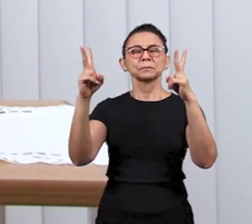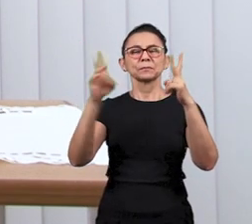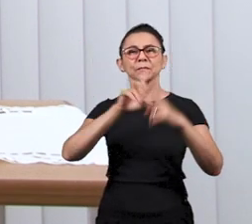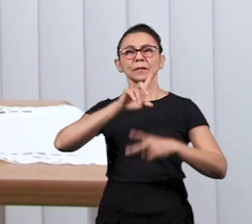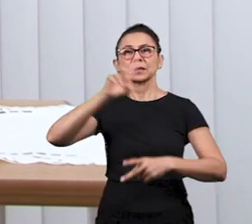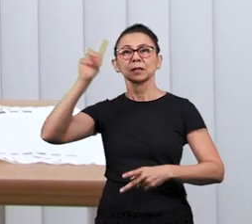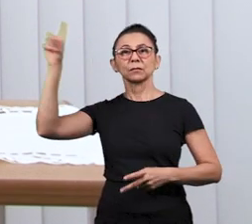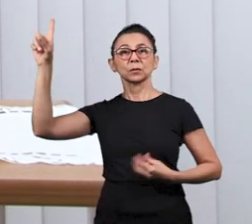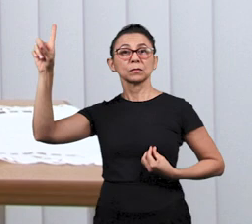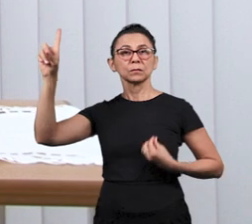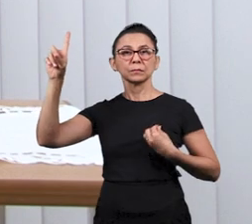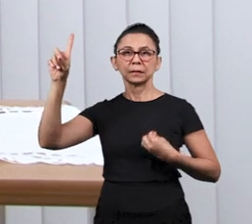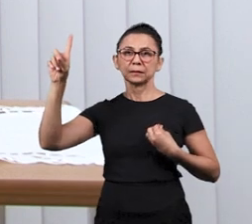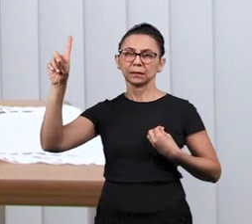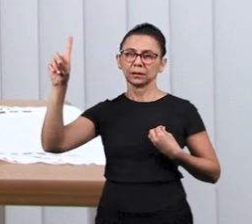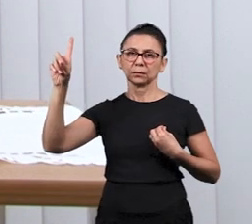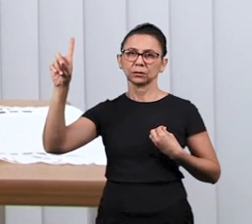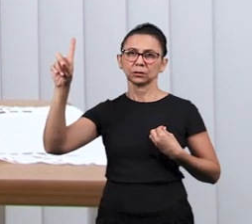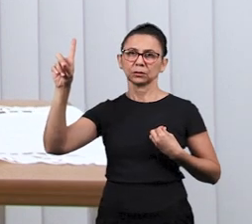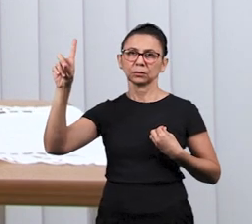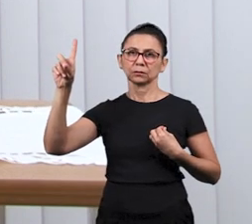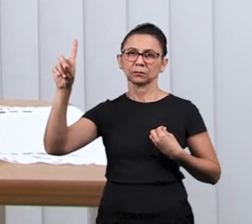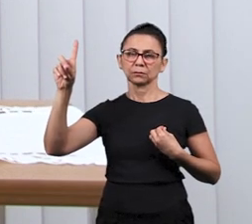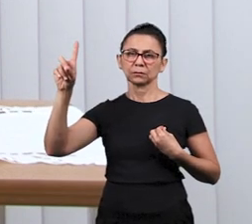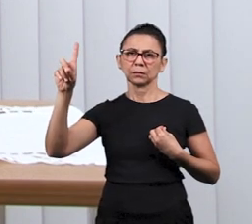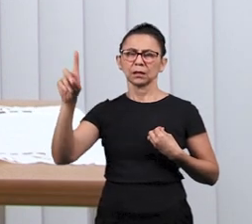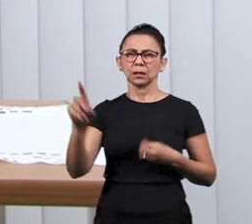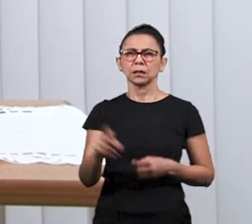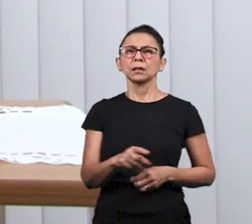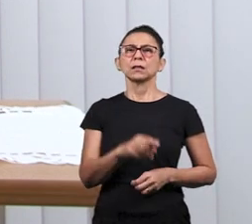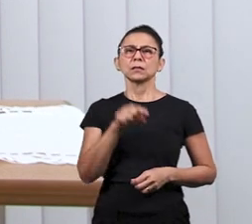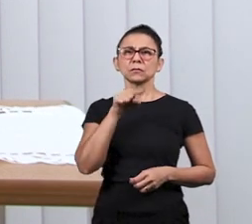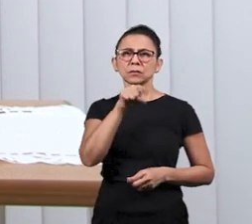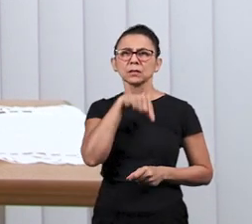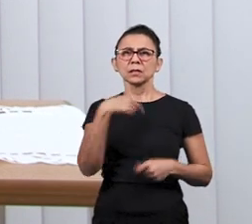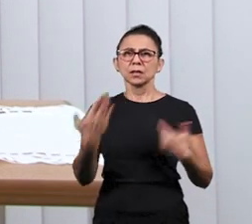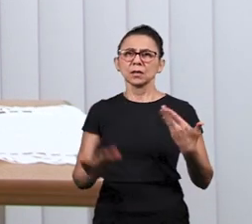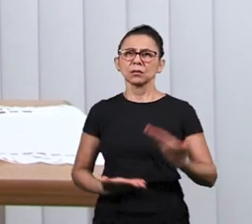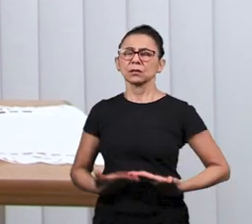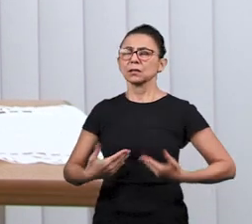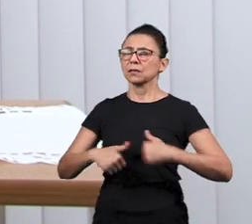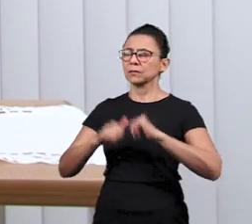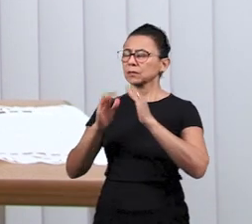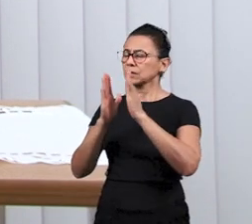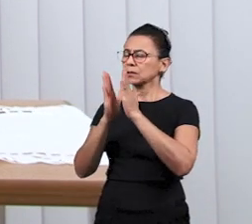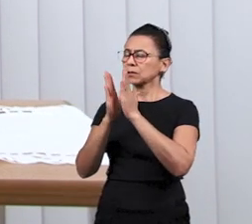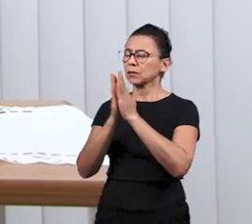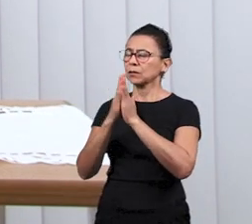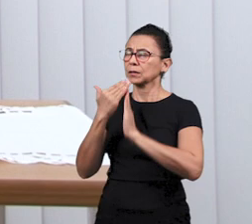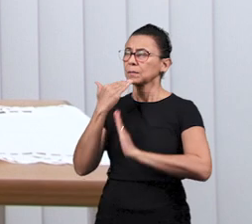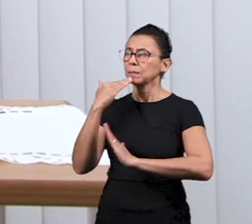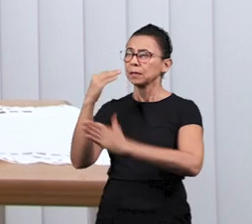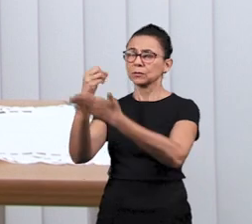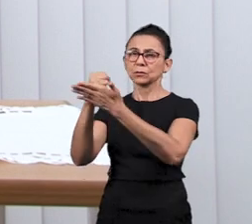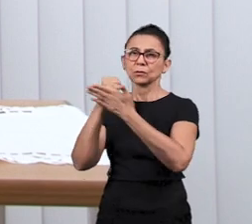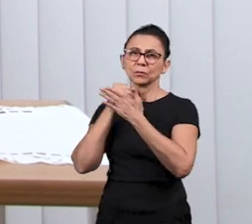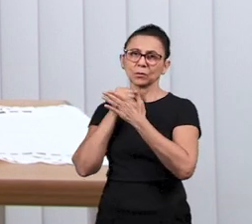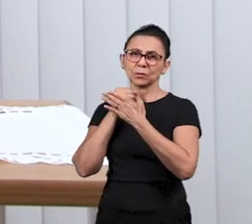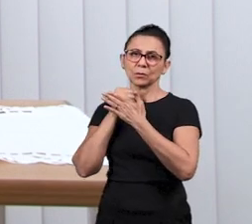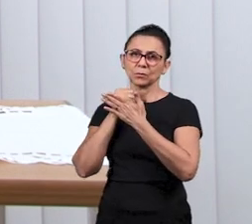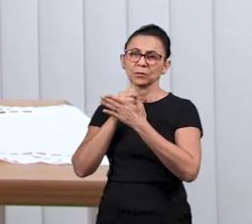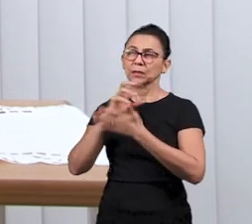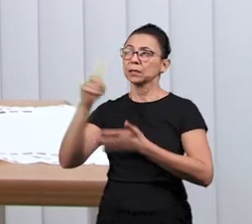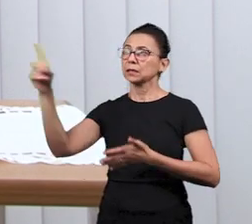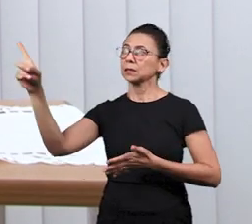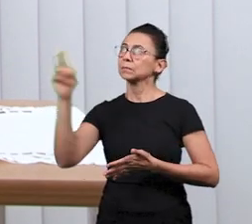Он Бог, присутствующий в жизни ищущих Его. Он Бог чудный.